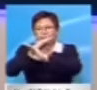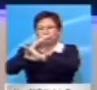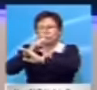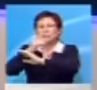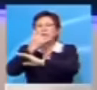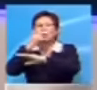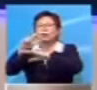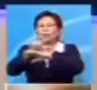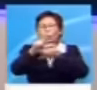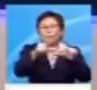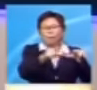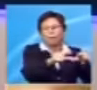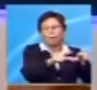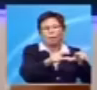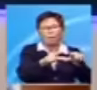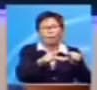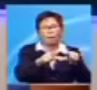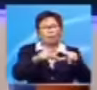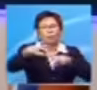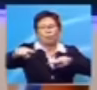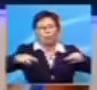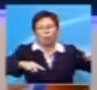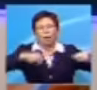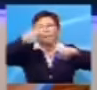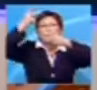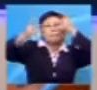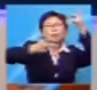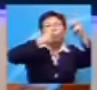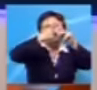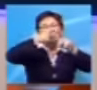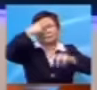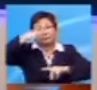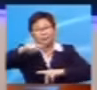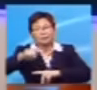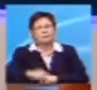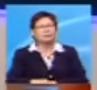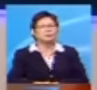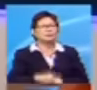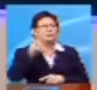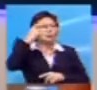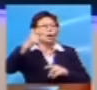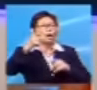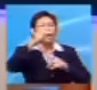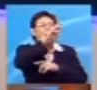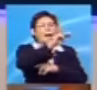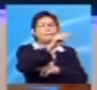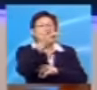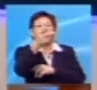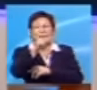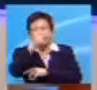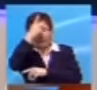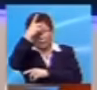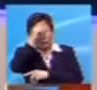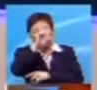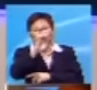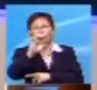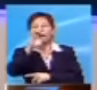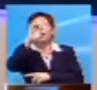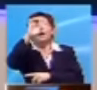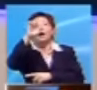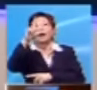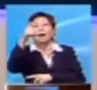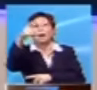penyalahgunaan permit kemasukan Van pengangkut pelancong dari Thailand setiausaha Majlis keselamatan negara MKN Datuk Seri alias Ahmad